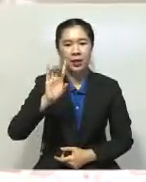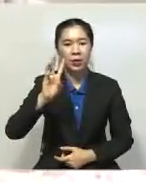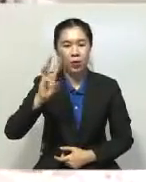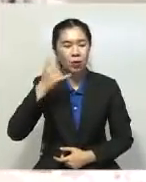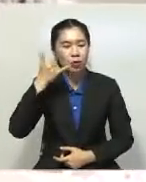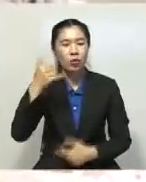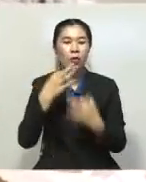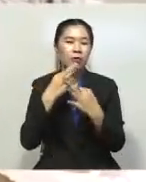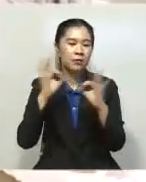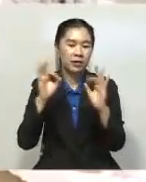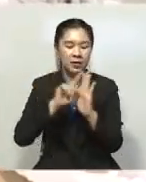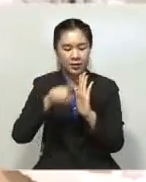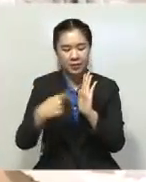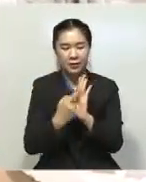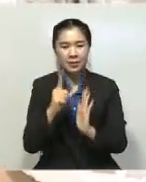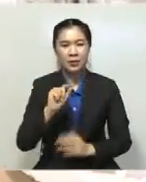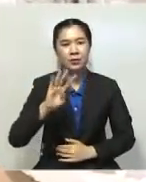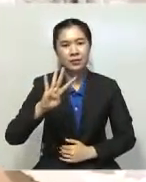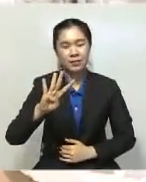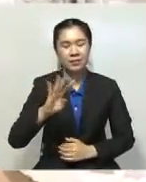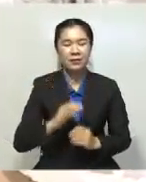รฟรีทุกเครือข่ายตลอด24ชั่วโมงครับ